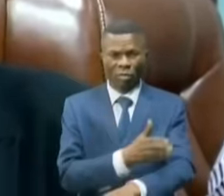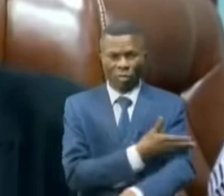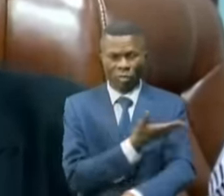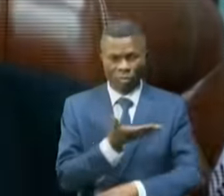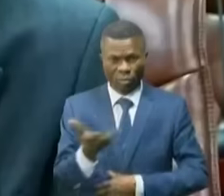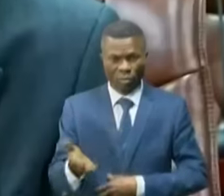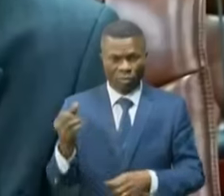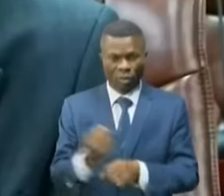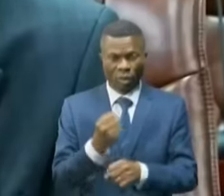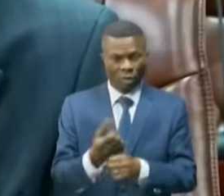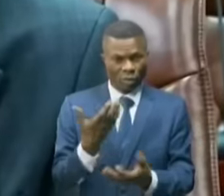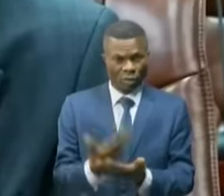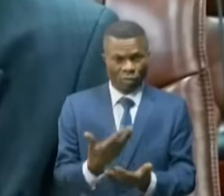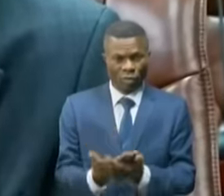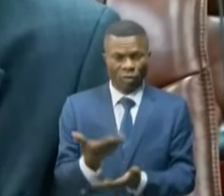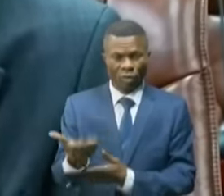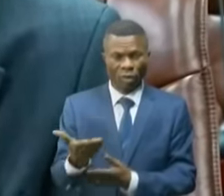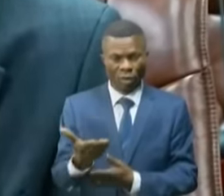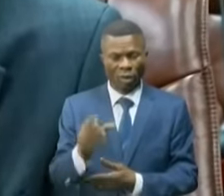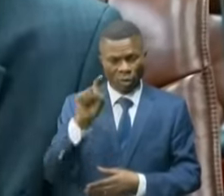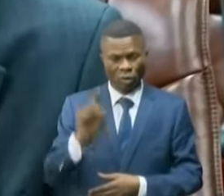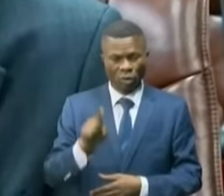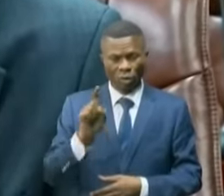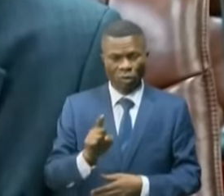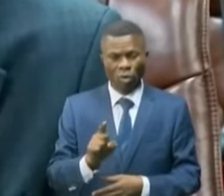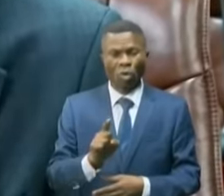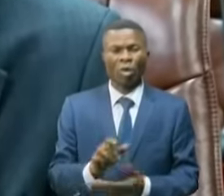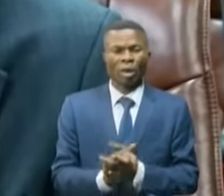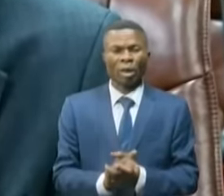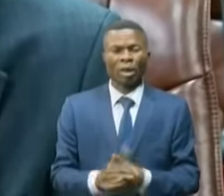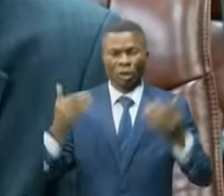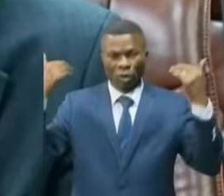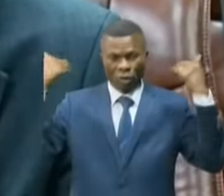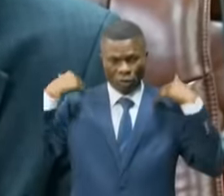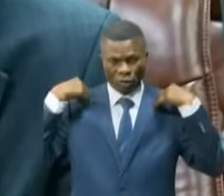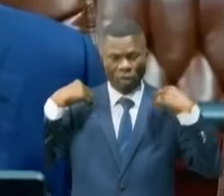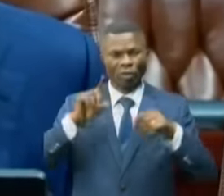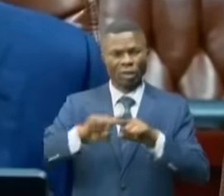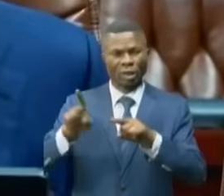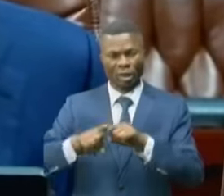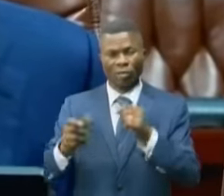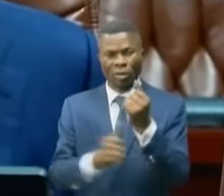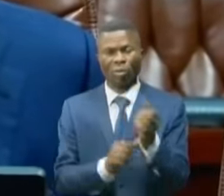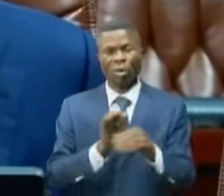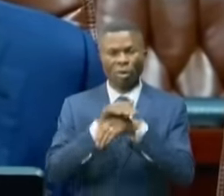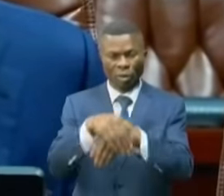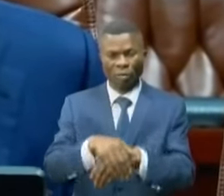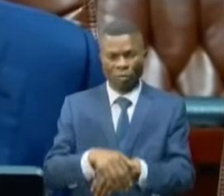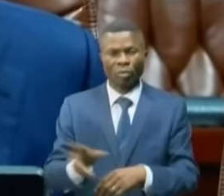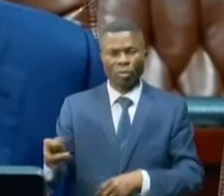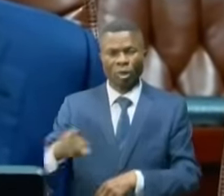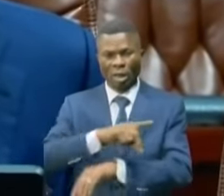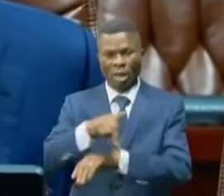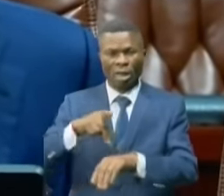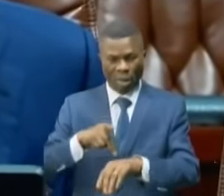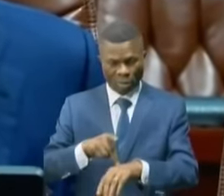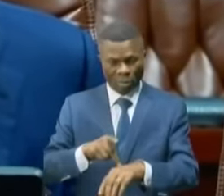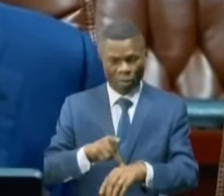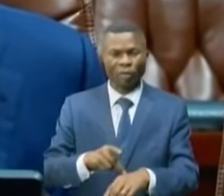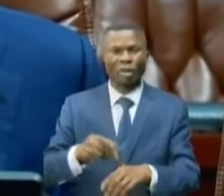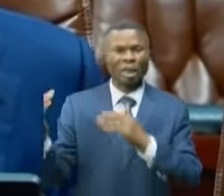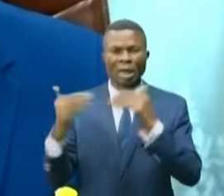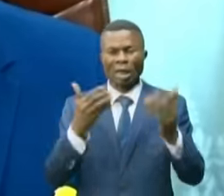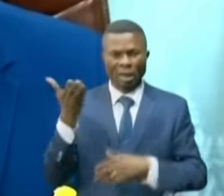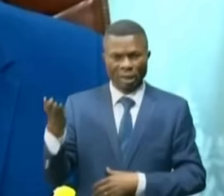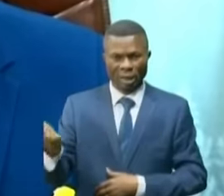travail urgent doit bénéficier de la participation des autorités et services concernés des provinces sous état de siège. Il